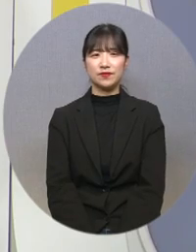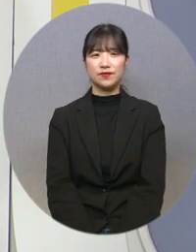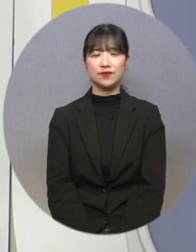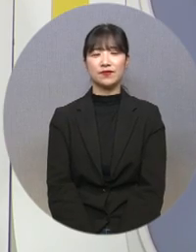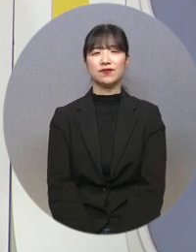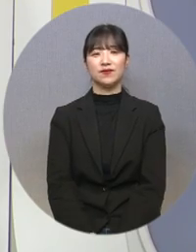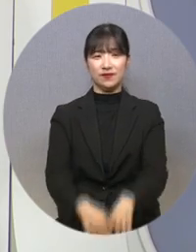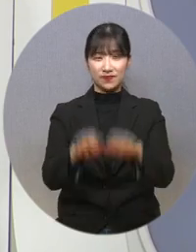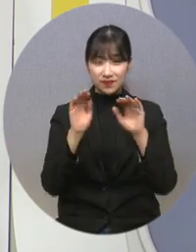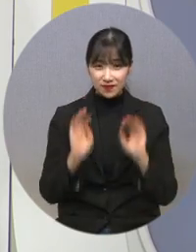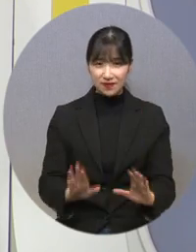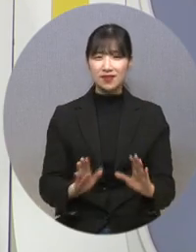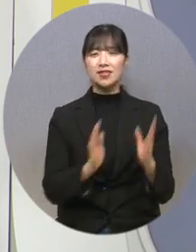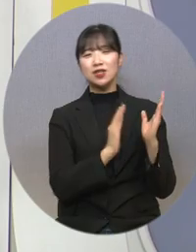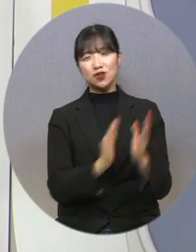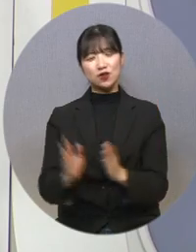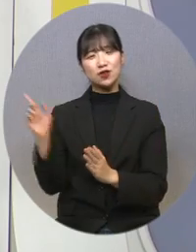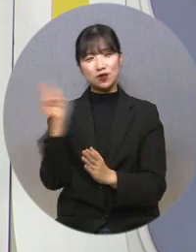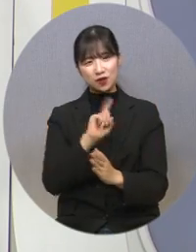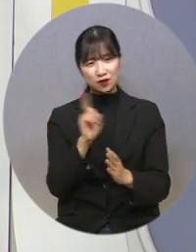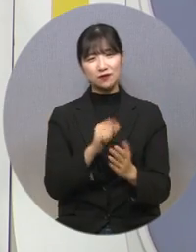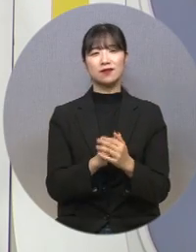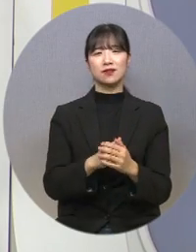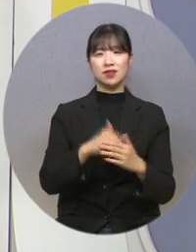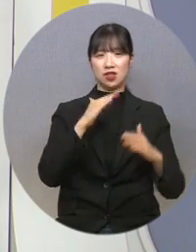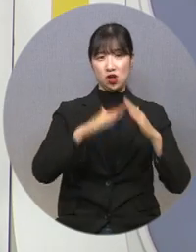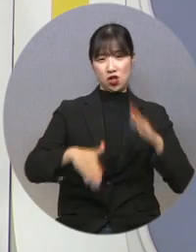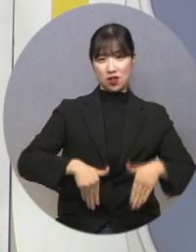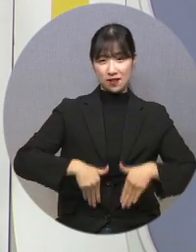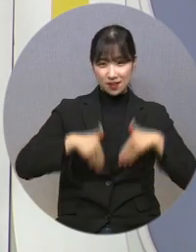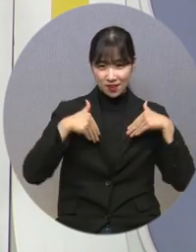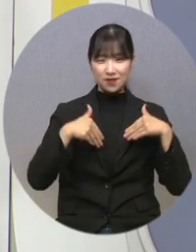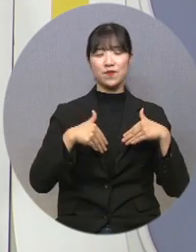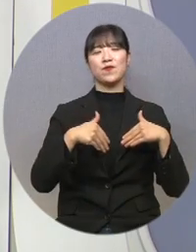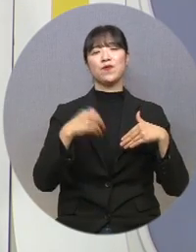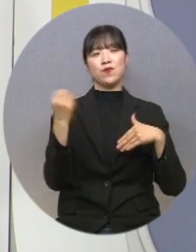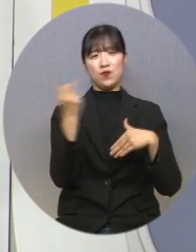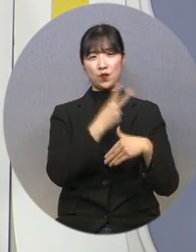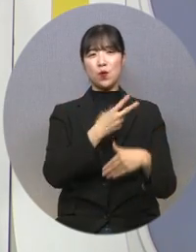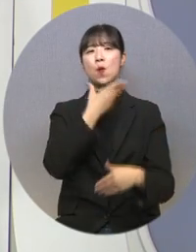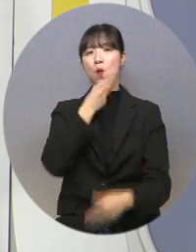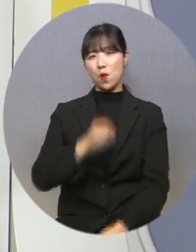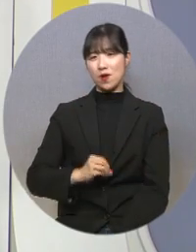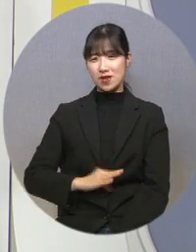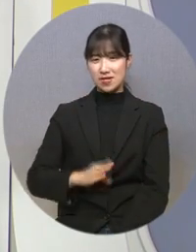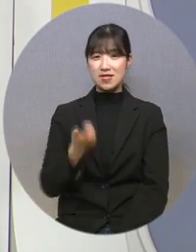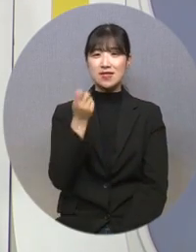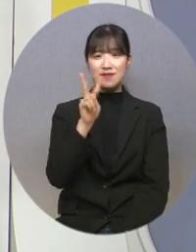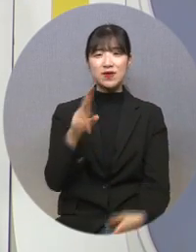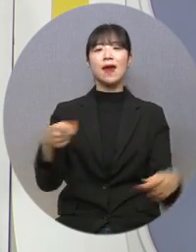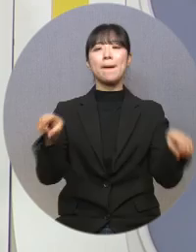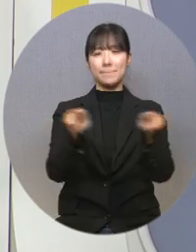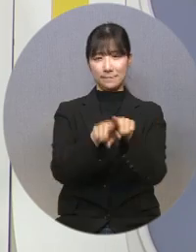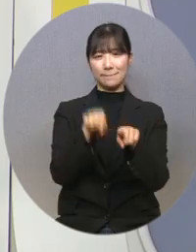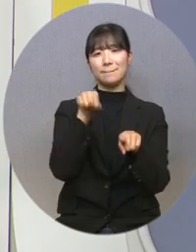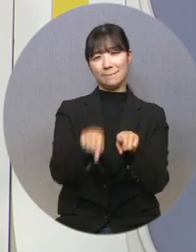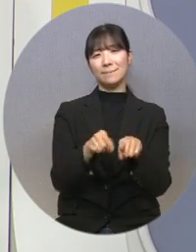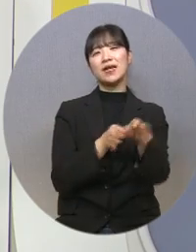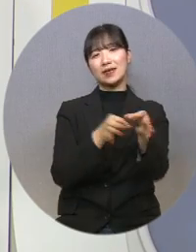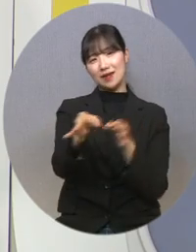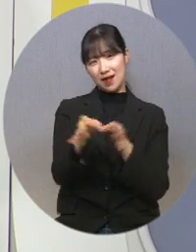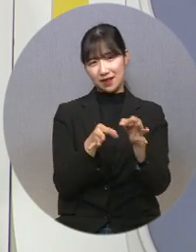그래서 준비했습니다. 전라남도와 복지TV가 함께하는 전라남도 대표 온라인 쇼핑몰 남도장터.